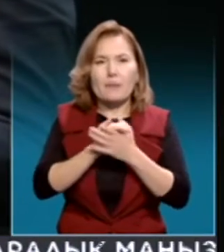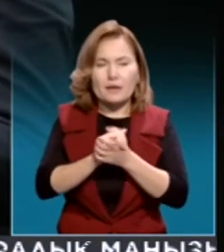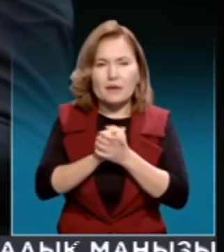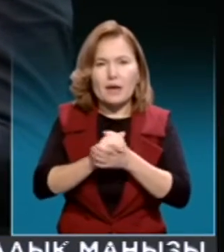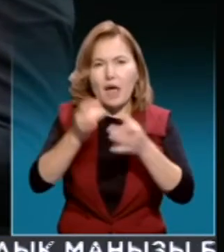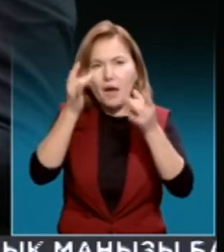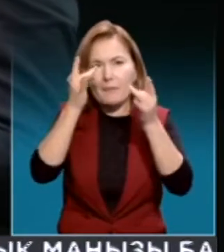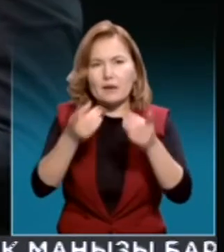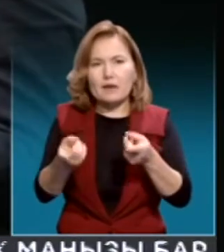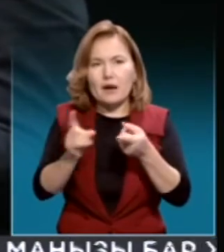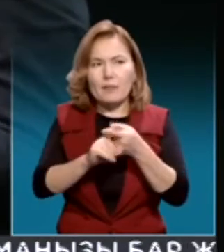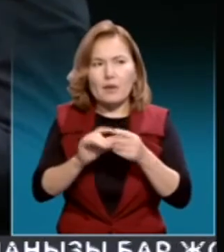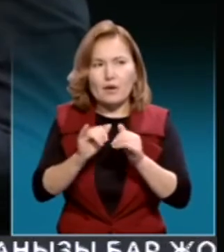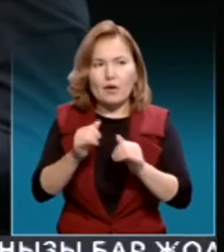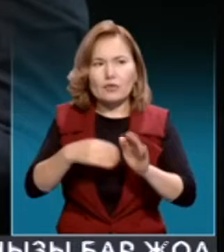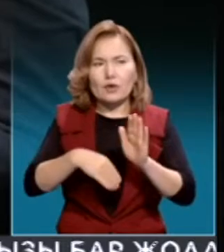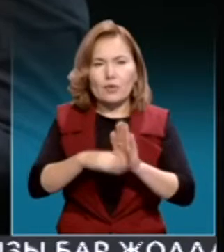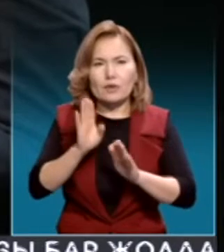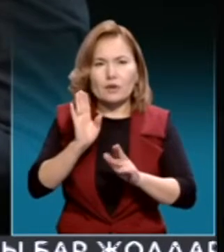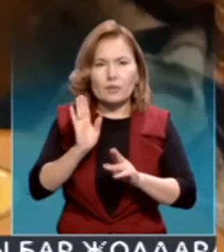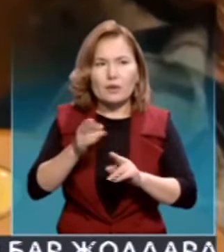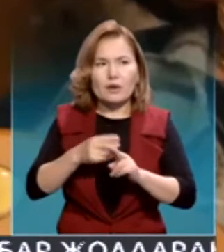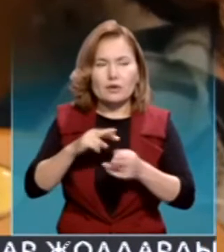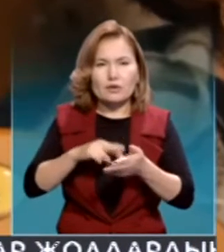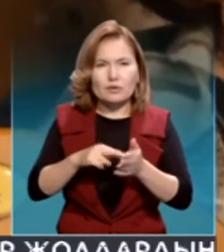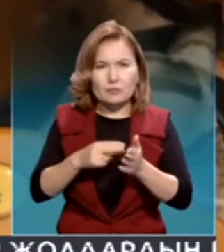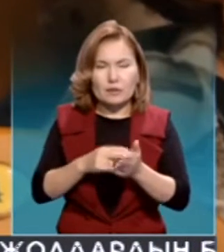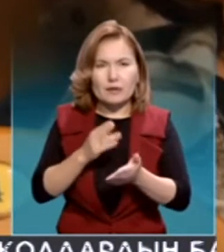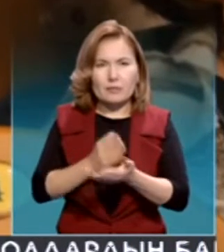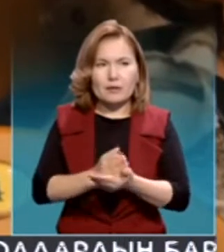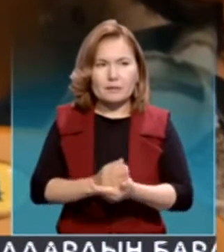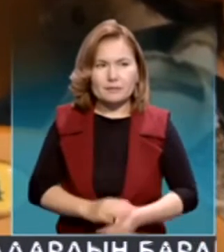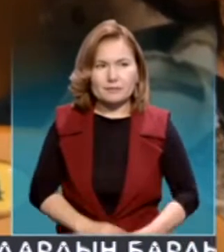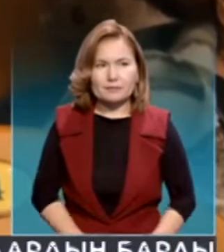мәдениет саласындағы байланысты жаңа деңгейге көтеру жоспарланған.